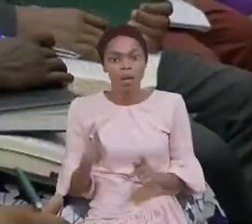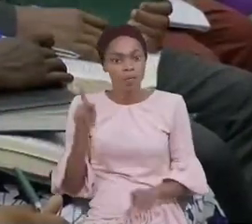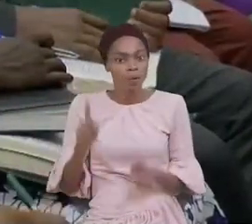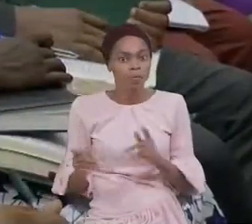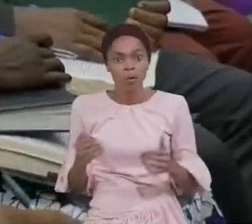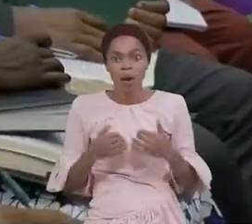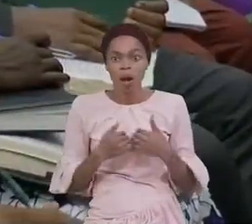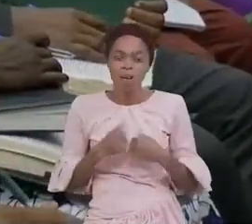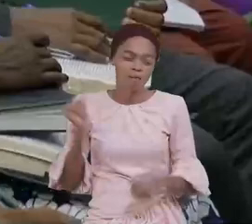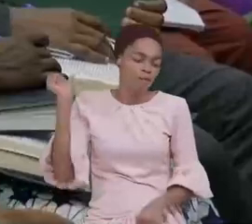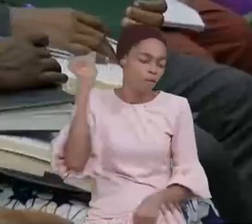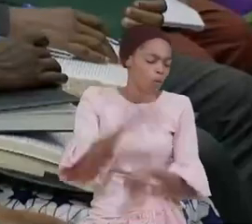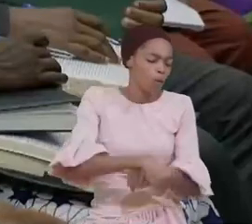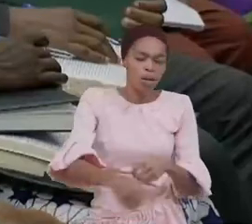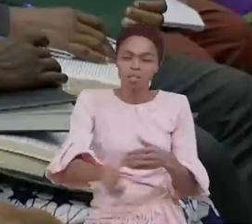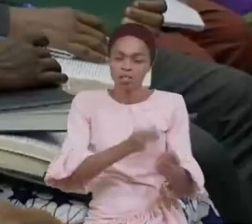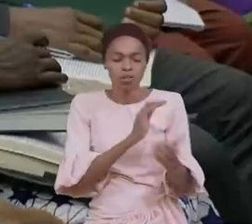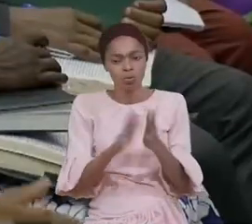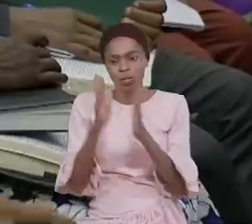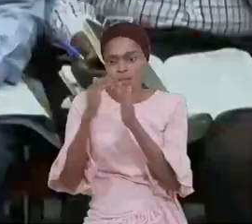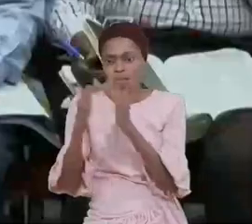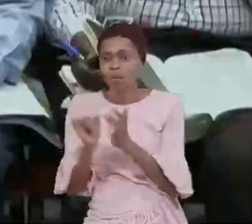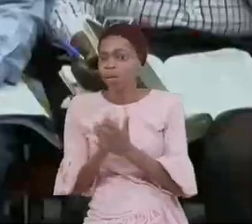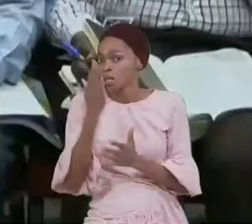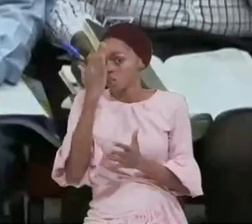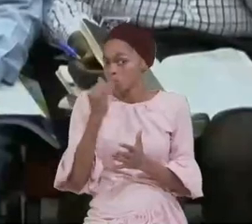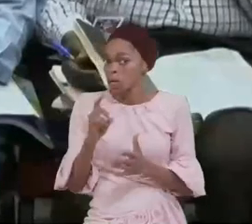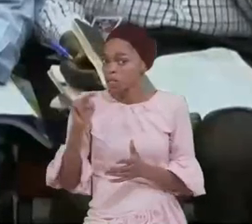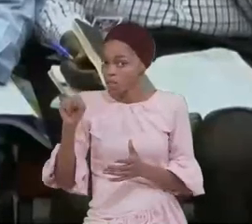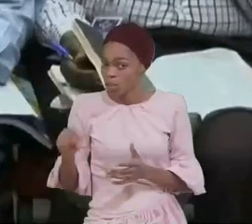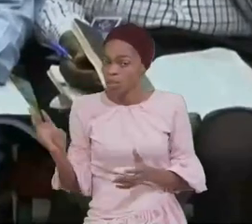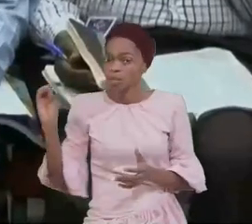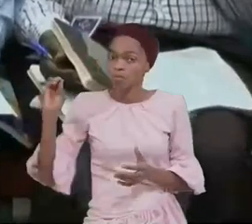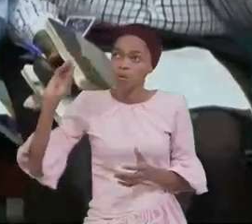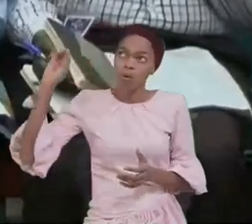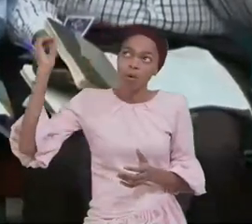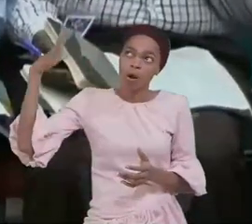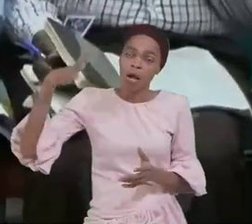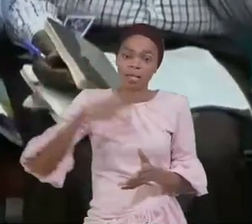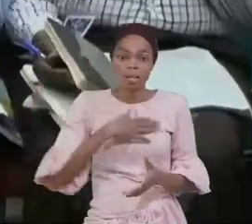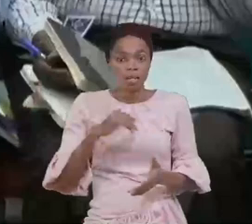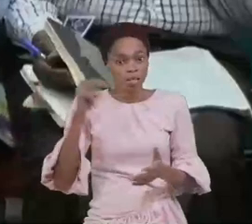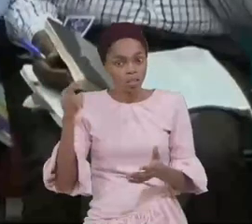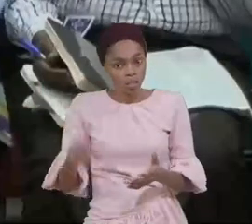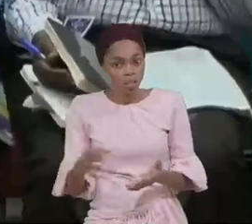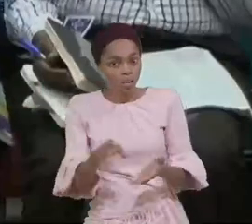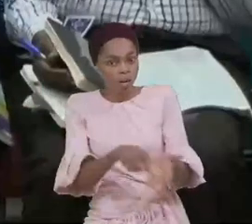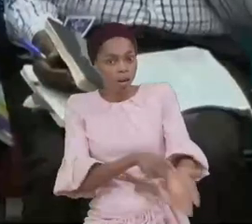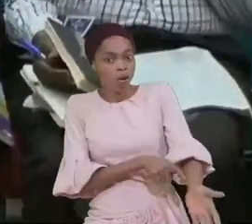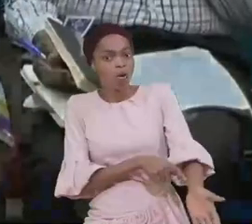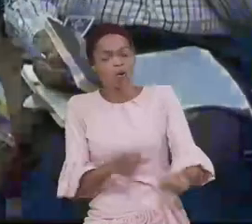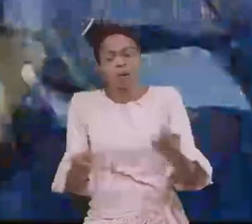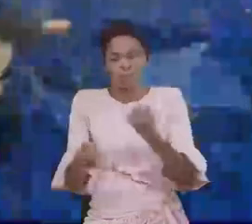vengeance de ses ennemis. C'est pourquoi il a besoin de plus de lumière pour jusqu'à ce que les ennemis